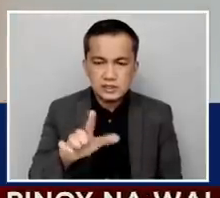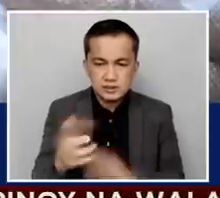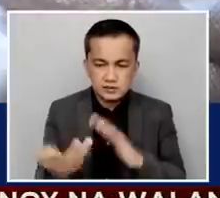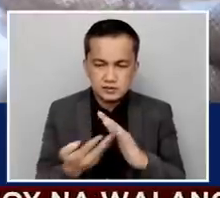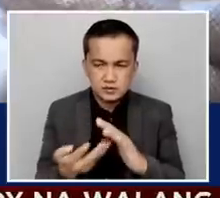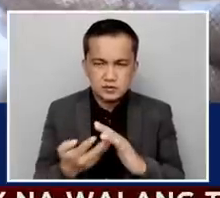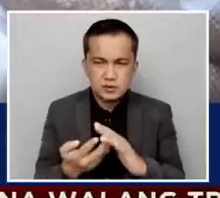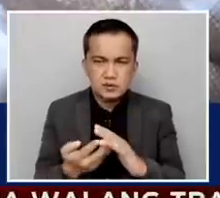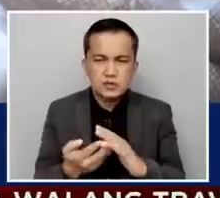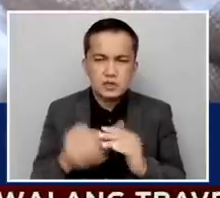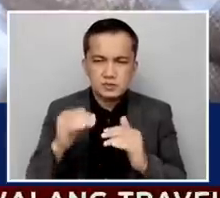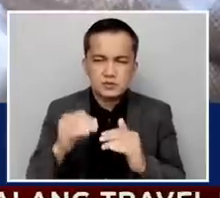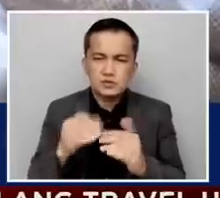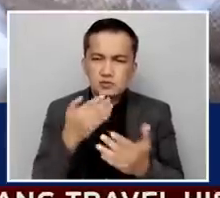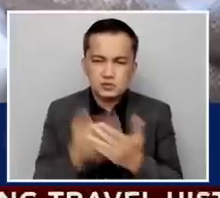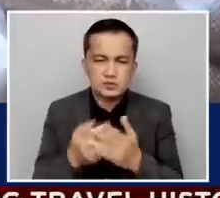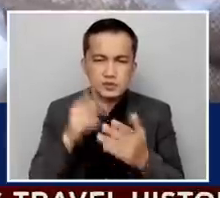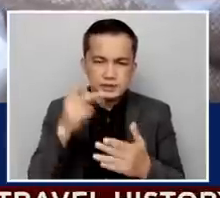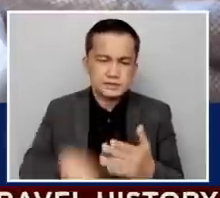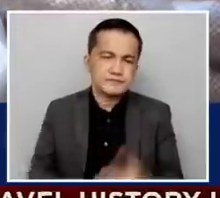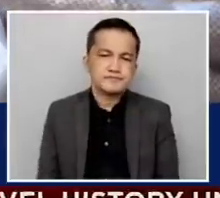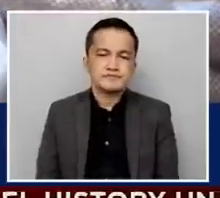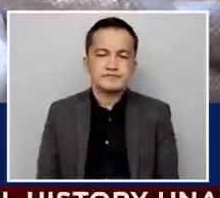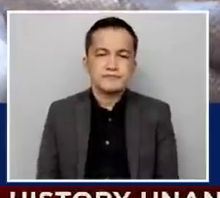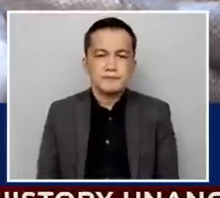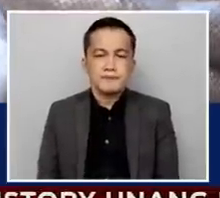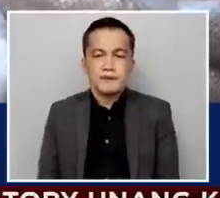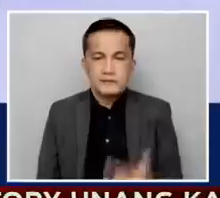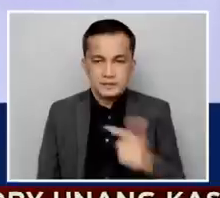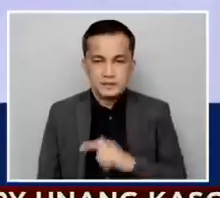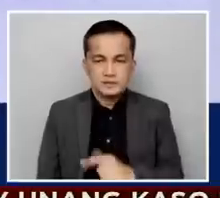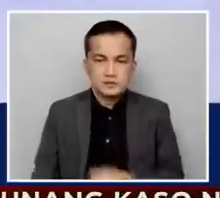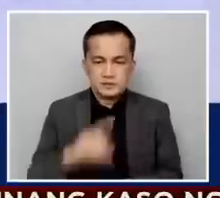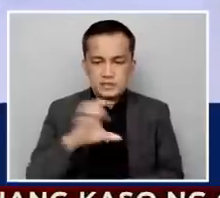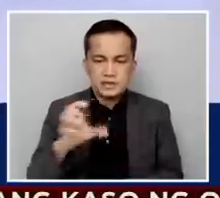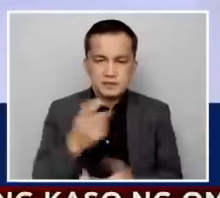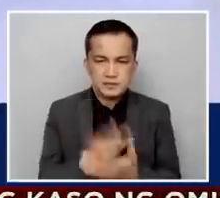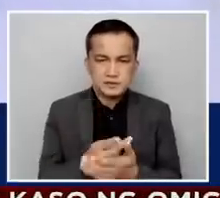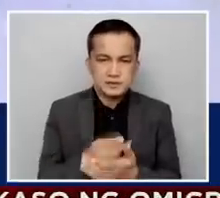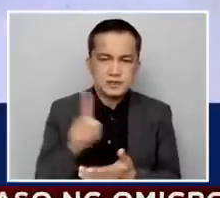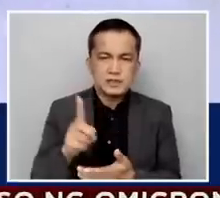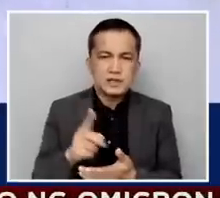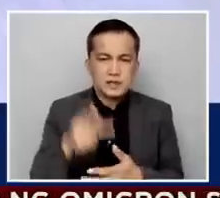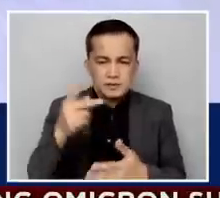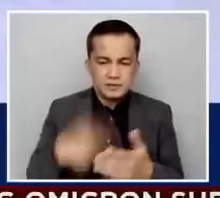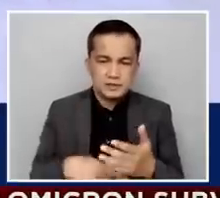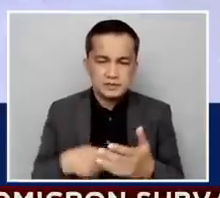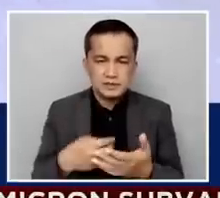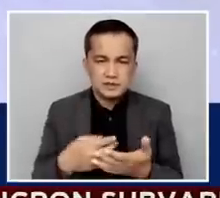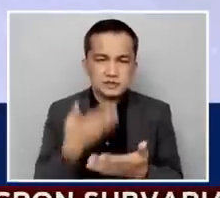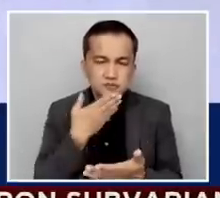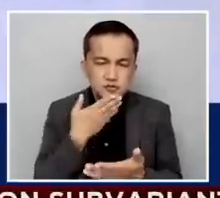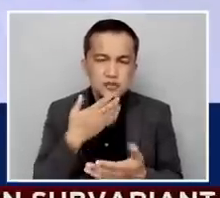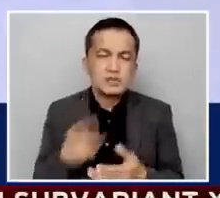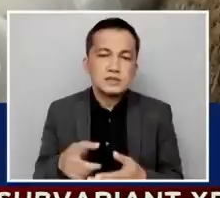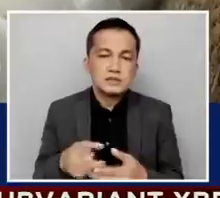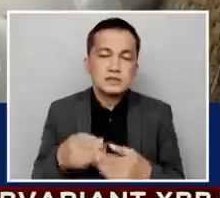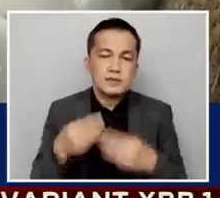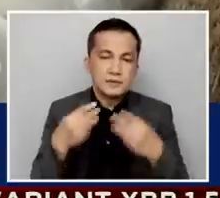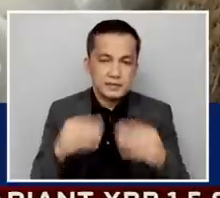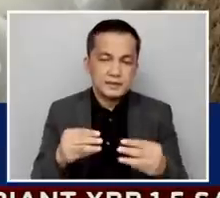retail price. Sa ngayon, umaabot pa sa 100 piso ang presyo ng refined sugar sa mga palengke sa Metro